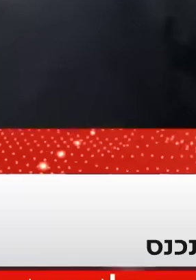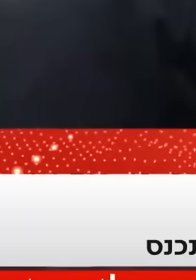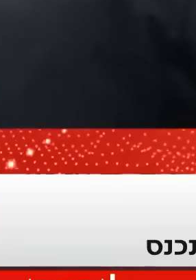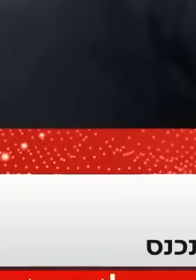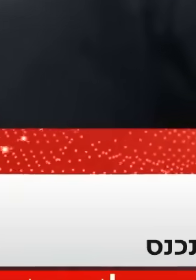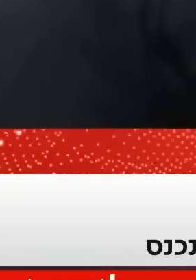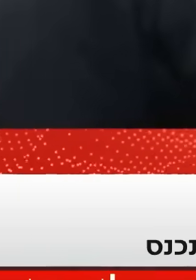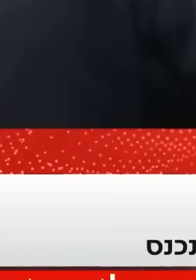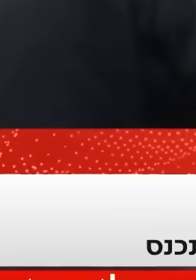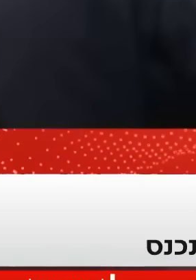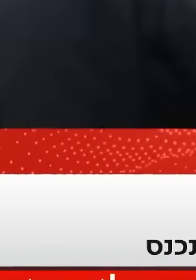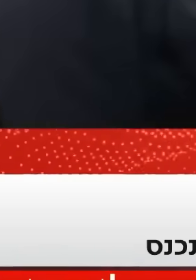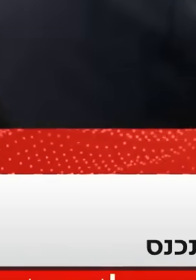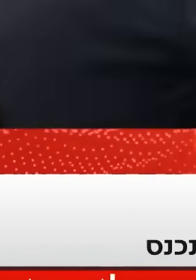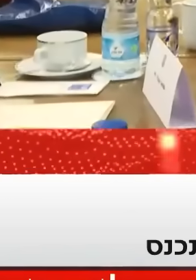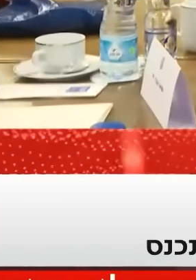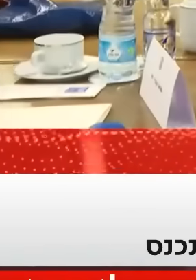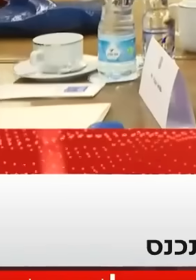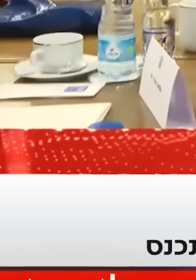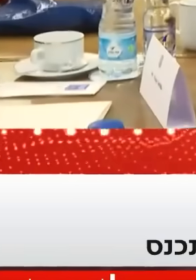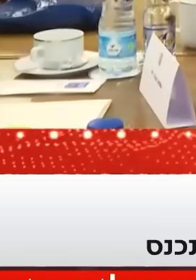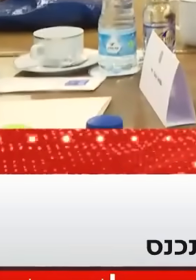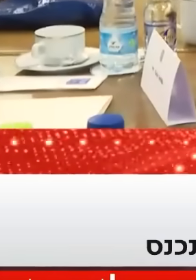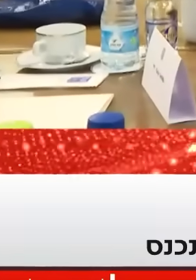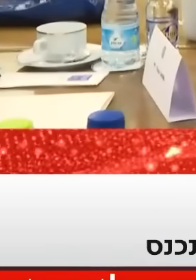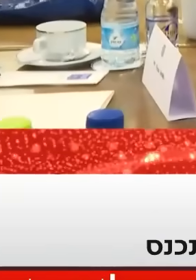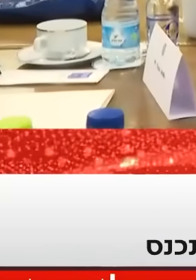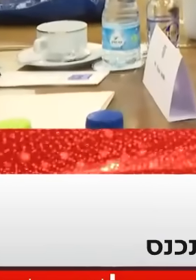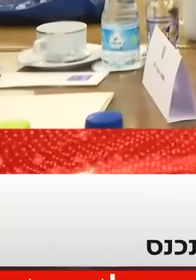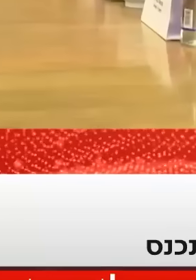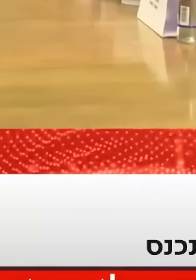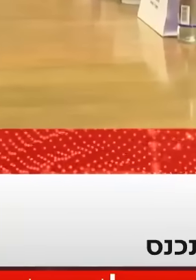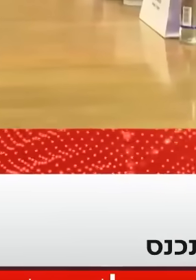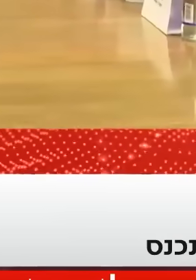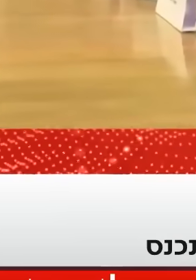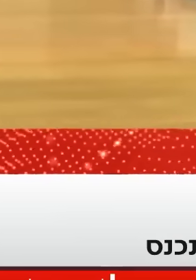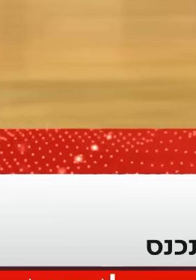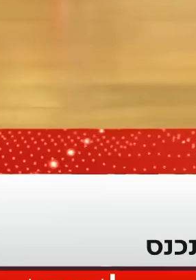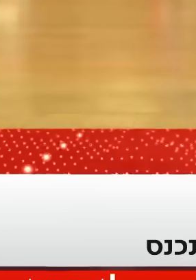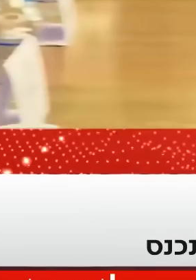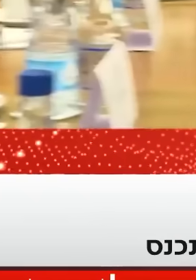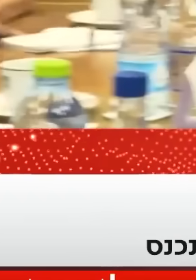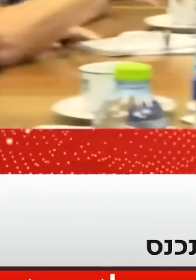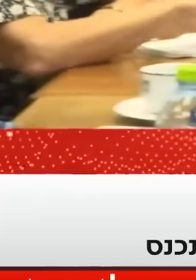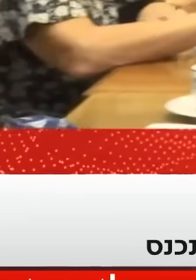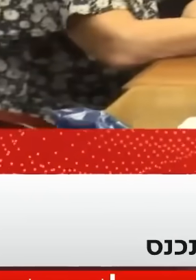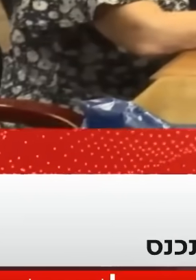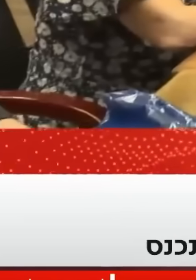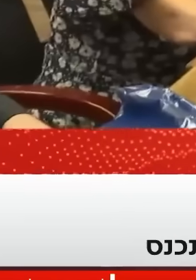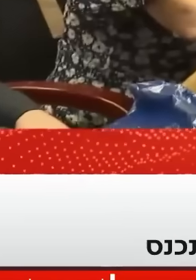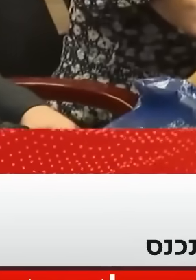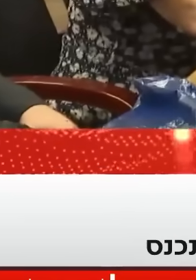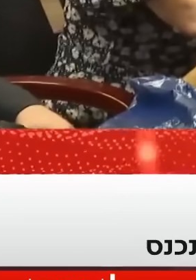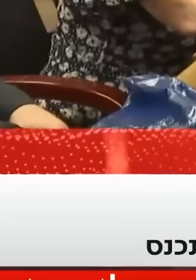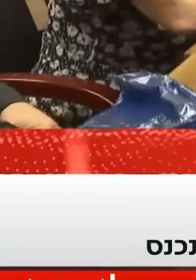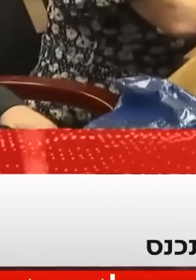טיפין טיפין כפי שראינו עד כה, והדגש בעסקה, כך על פי מקורות, גם ישראלים וגם זרים, בשחרור נשים,